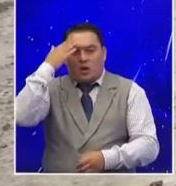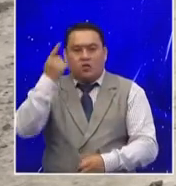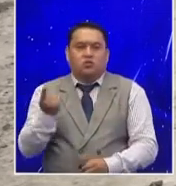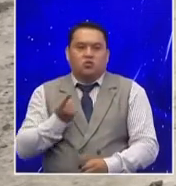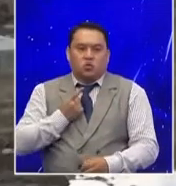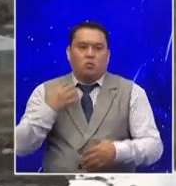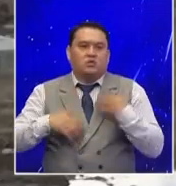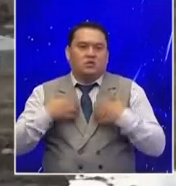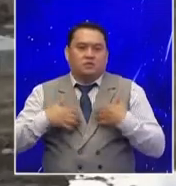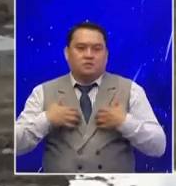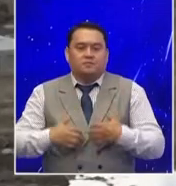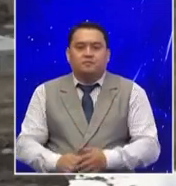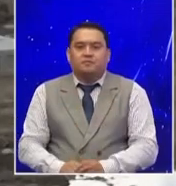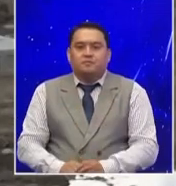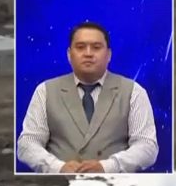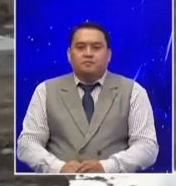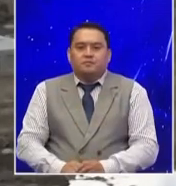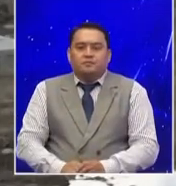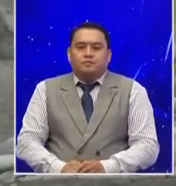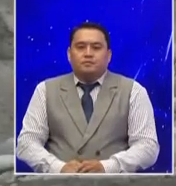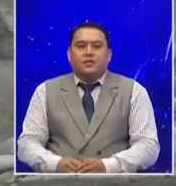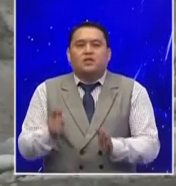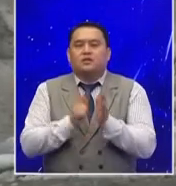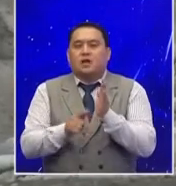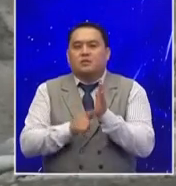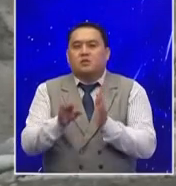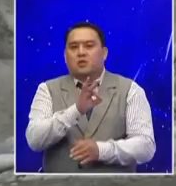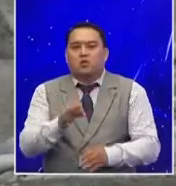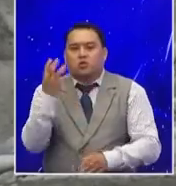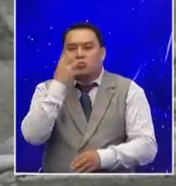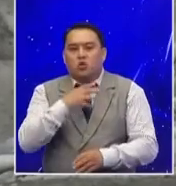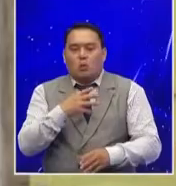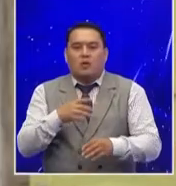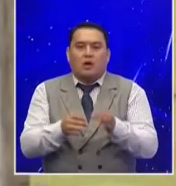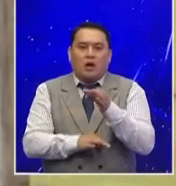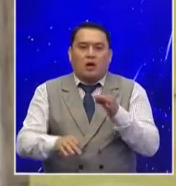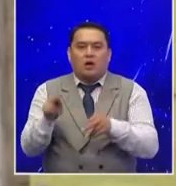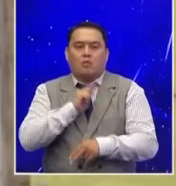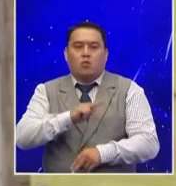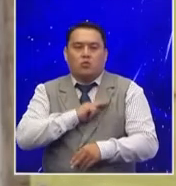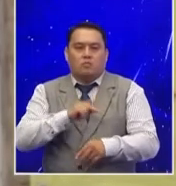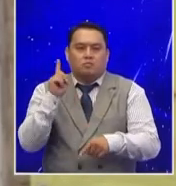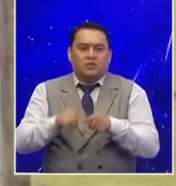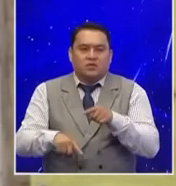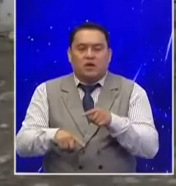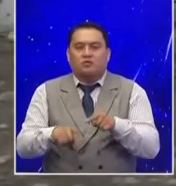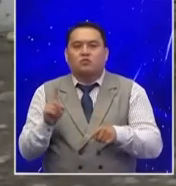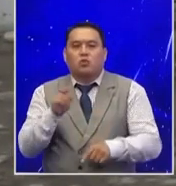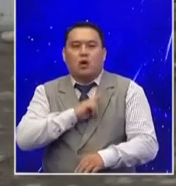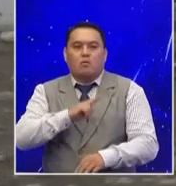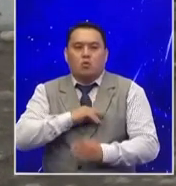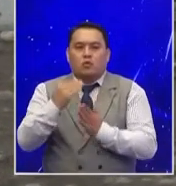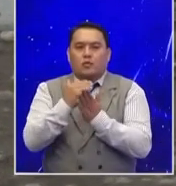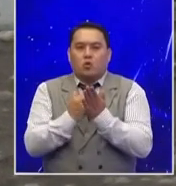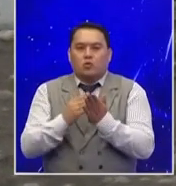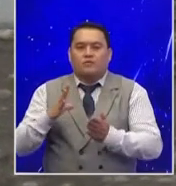с нетерпением. Выполнено 70% работ. Используя теплые дни, подрядчики намерены отработать максимум. Впрочем, работа идет по